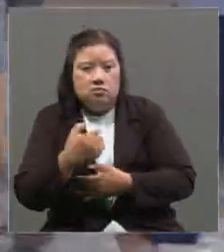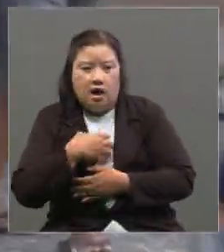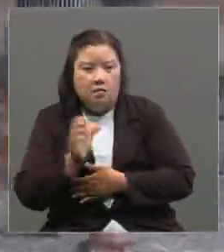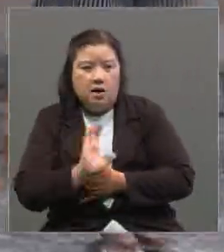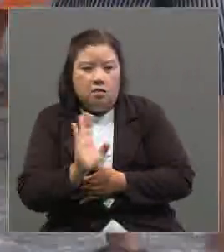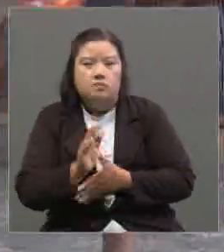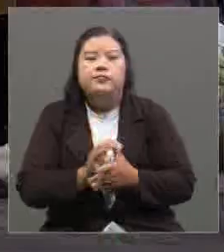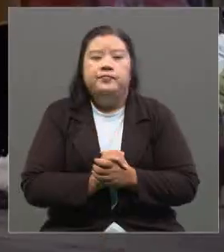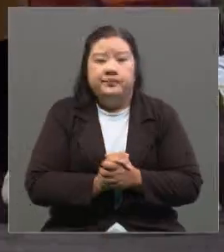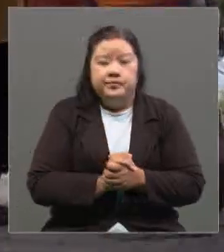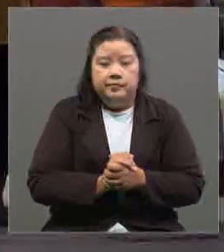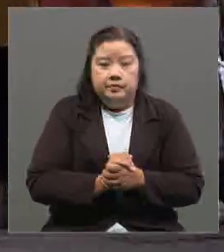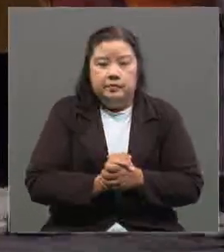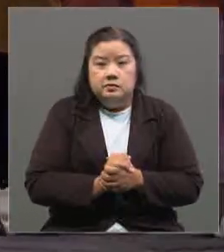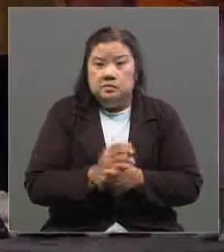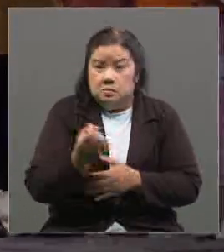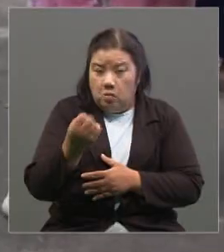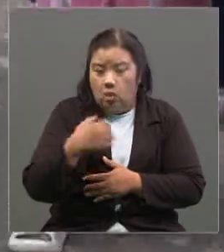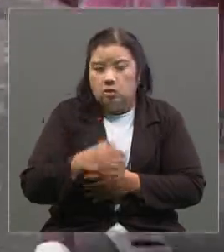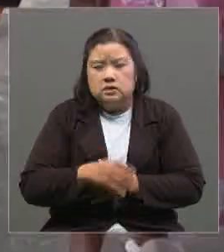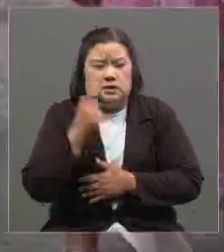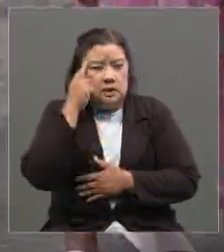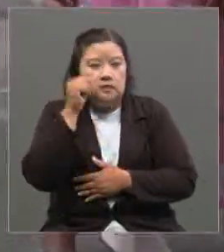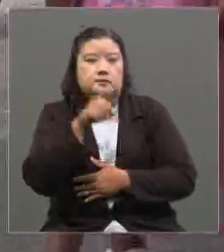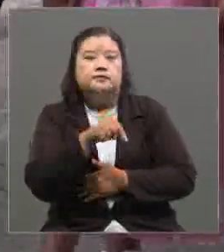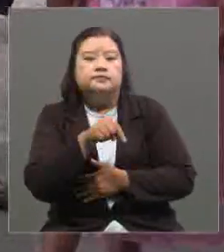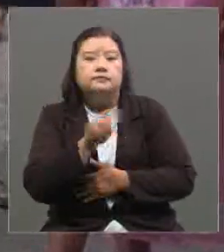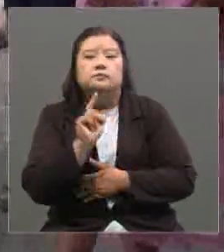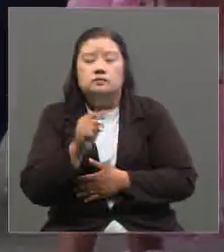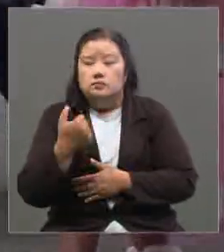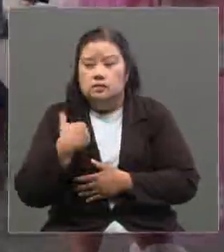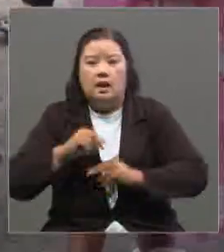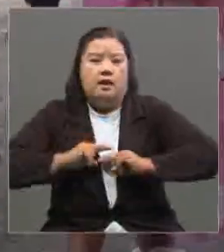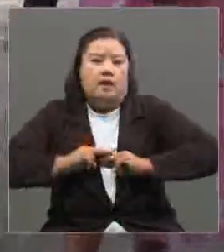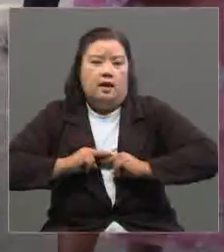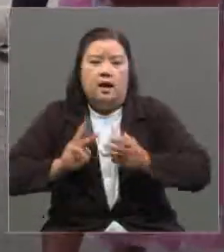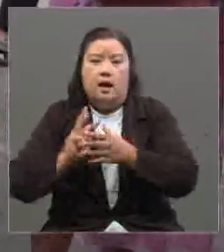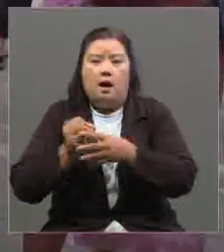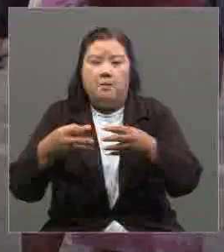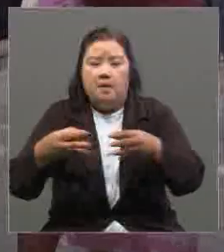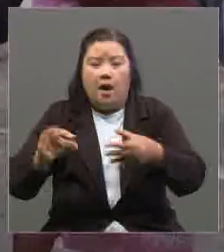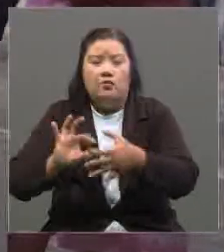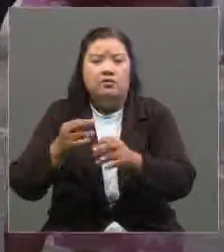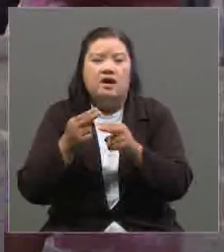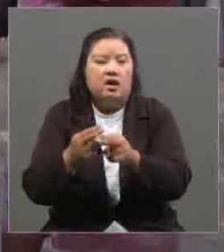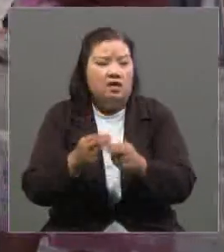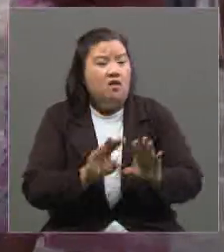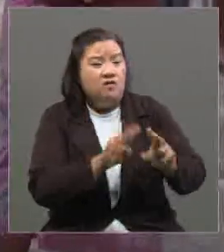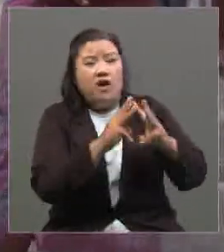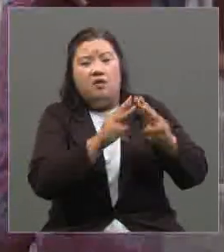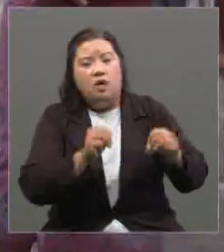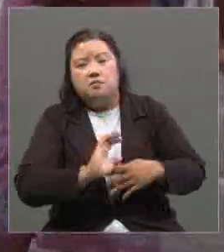แล้วบางคนเนี่ยถึงขั้นบอกว่าคงต้องก่อกองฟอนทำพิธีเผาศพตามท้องไร่ท้องนากันเองแล้วล่ะมั้ง